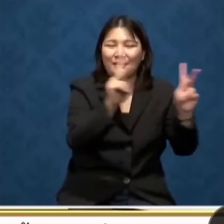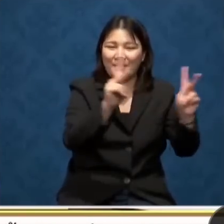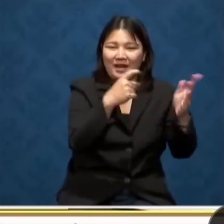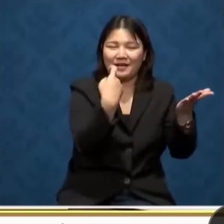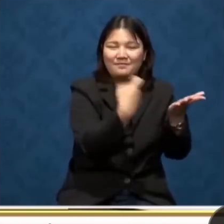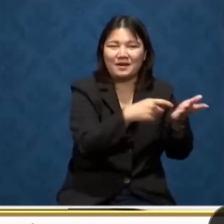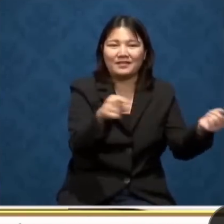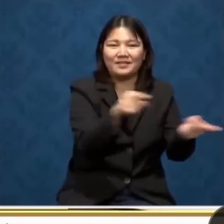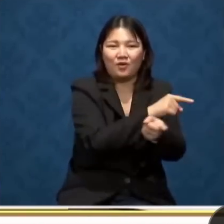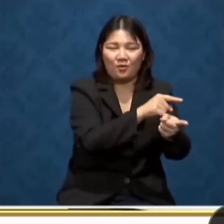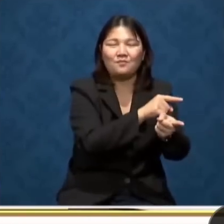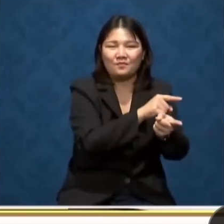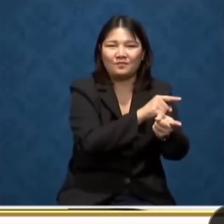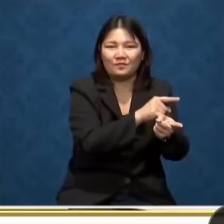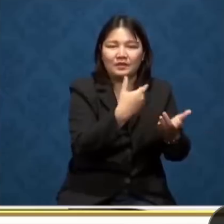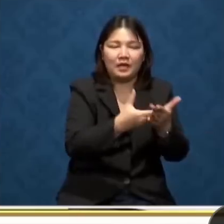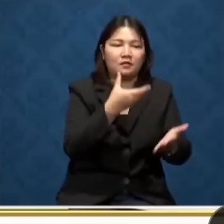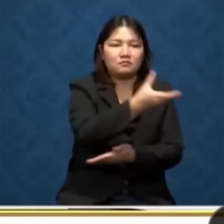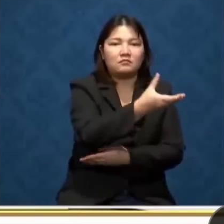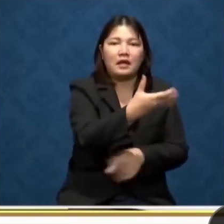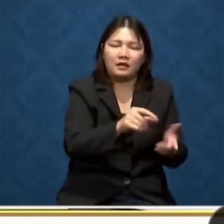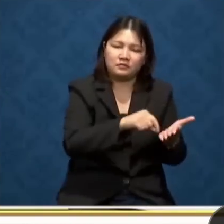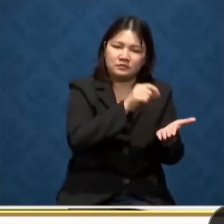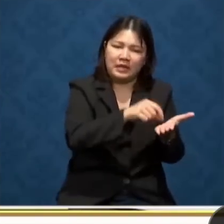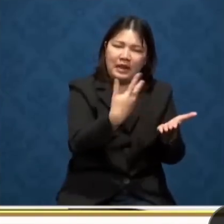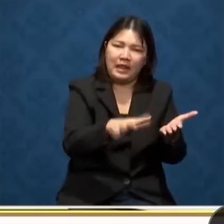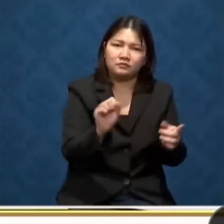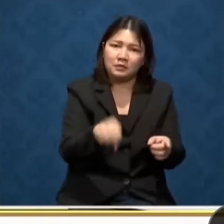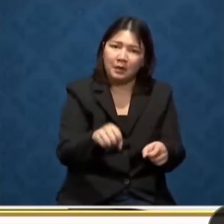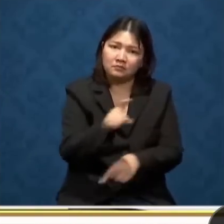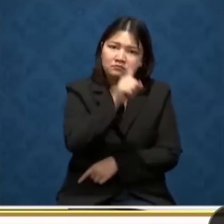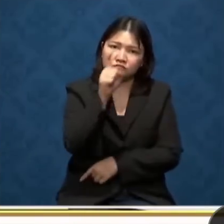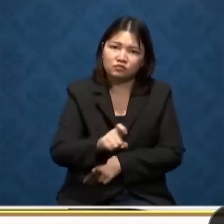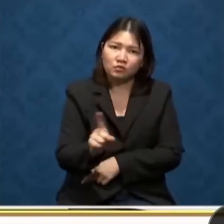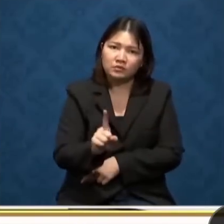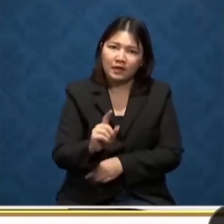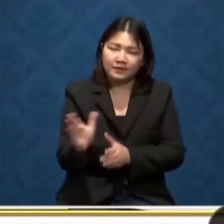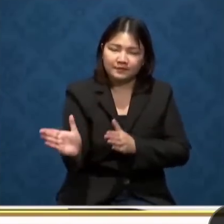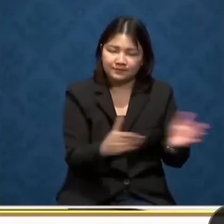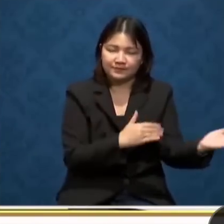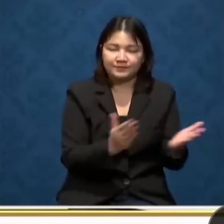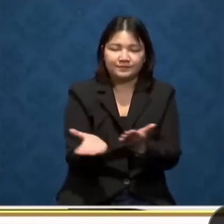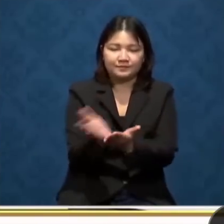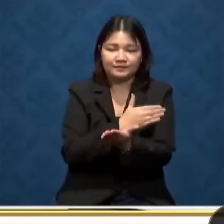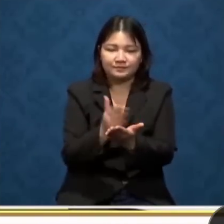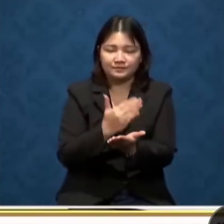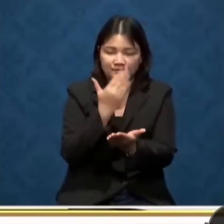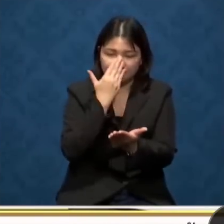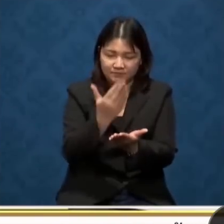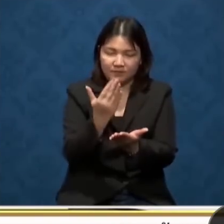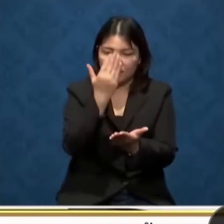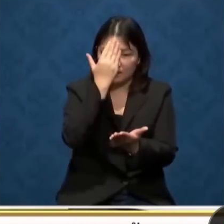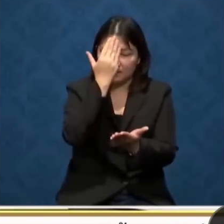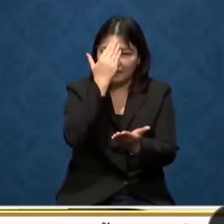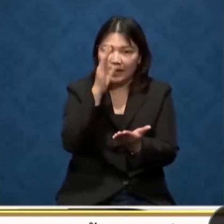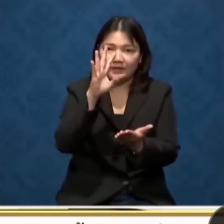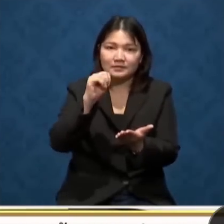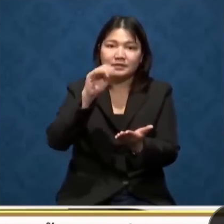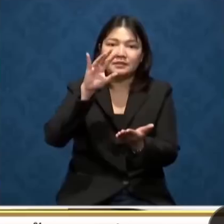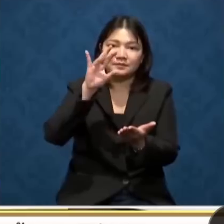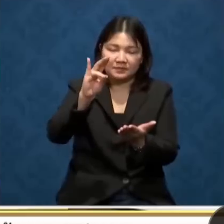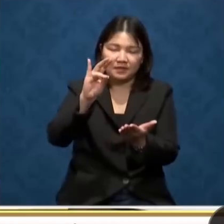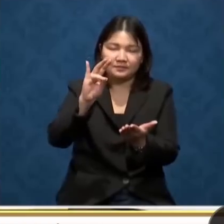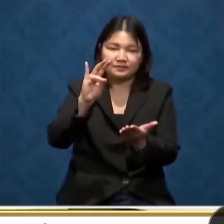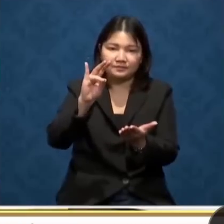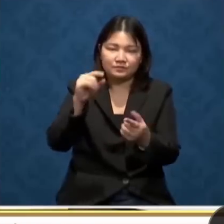ประเด็นที่ 4 ผมตามไปดูในรายงานหน้าที่ 47 ตรงหมายเหต